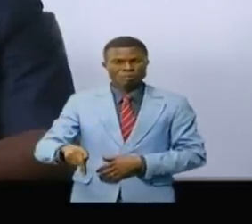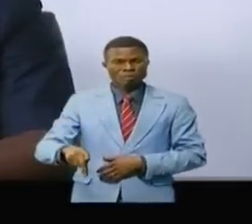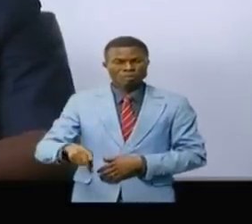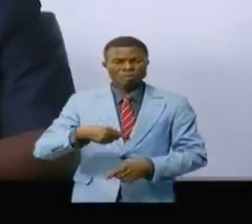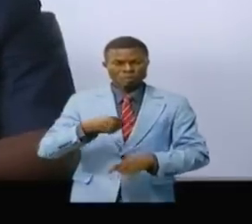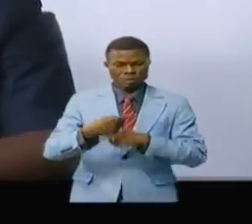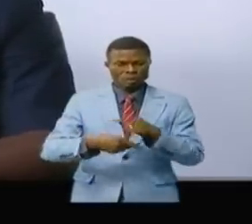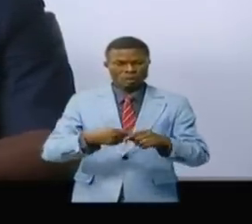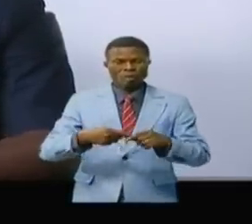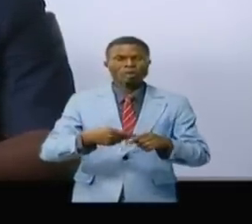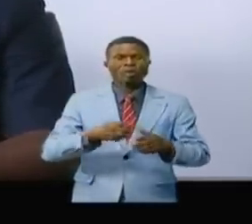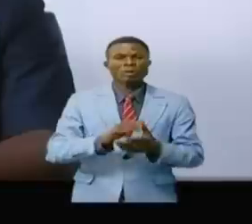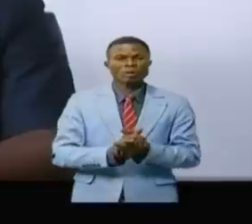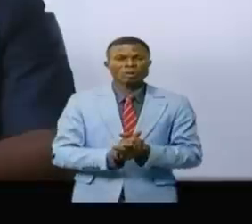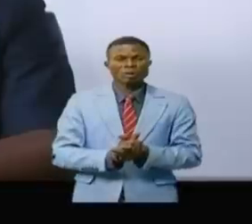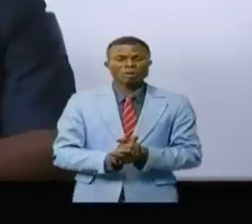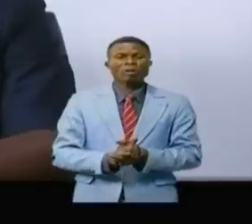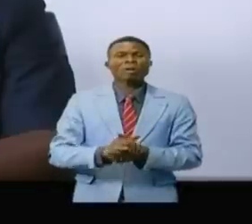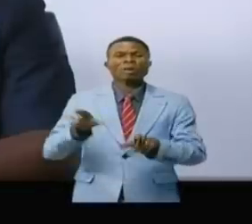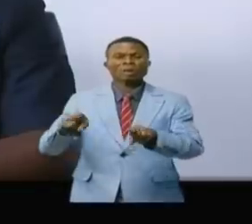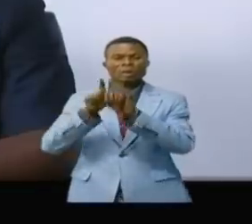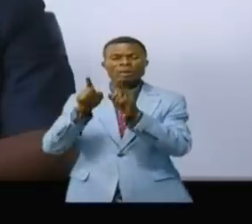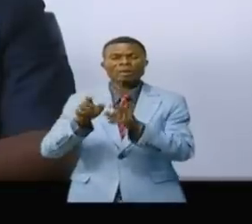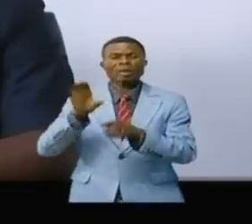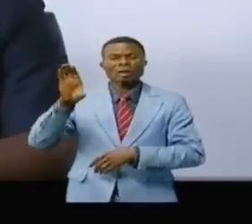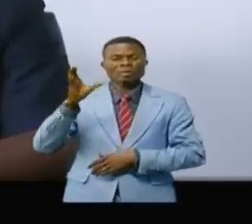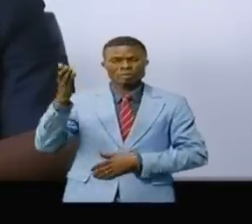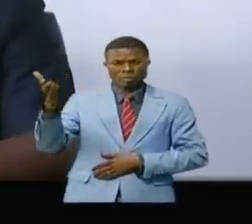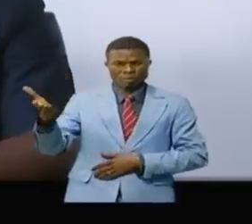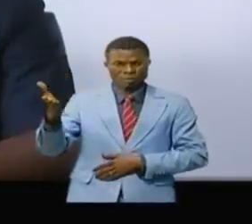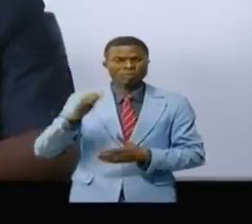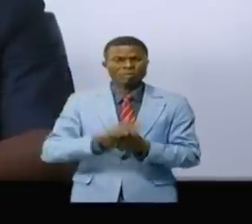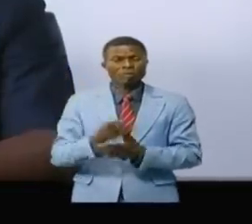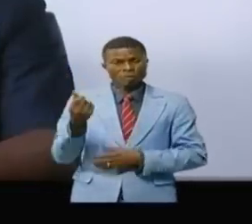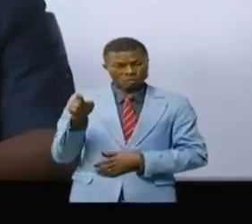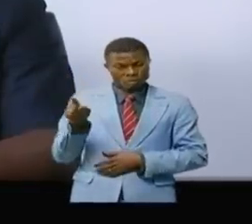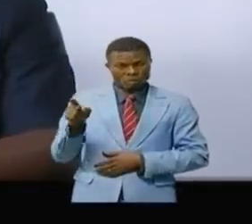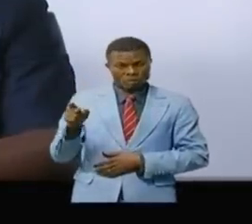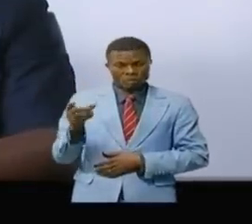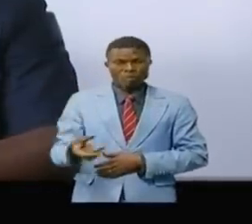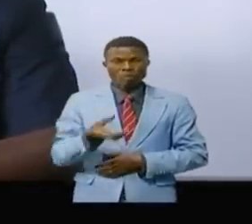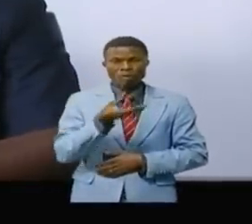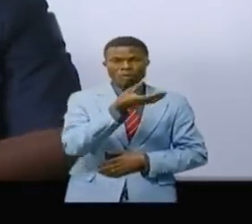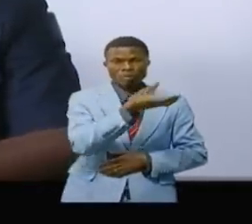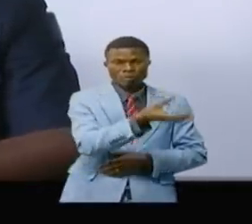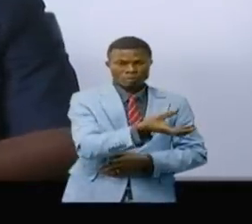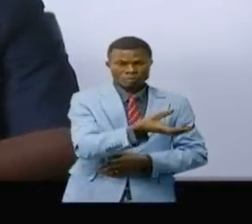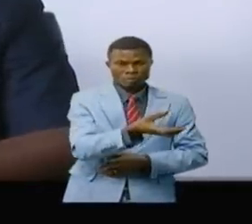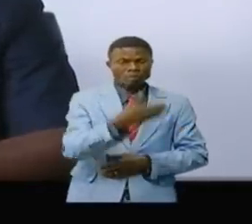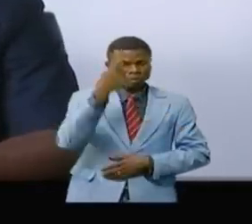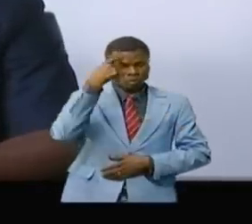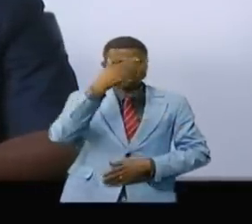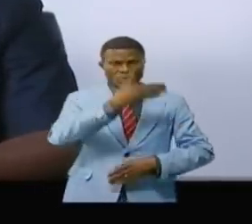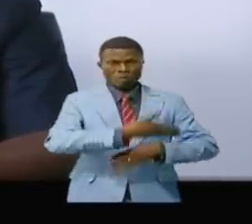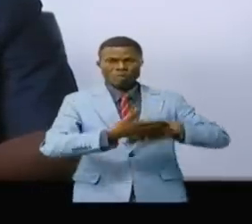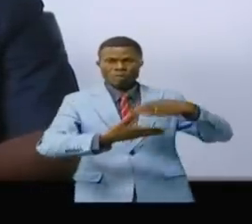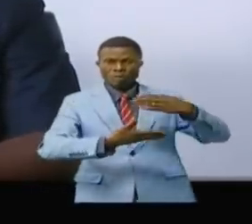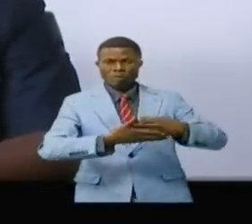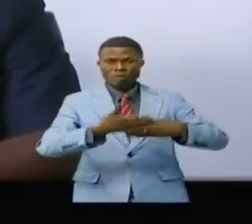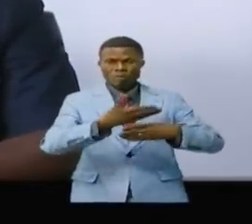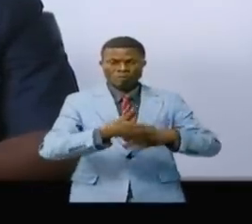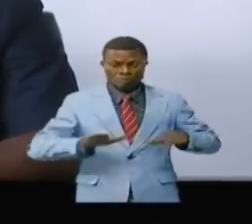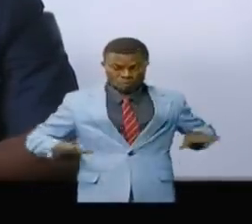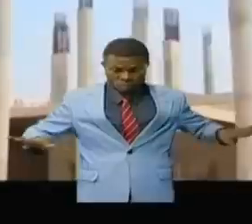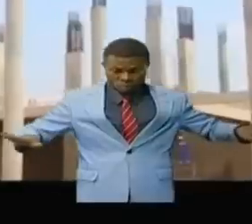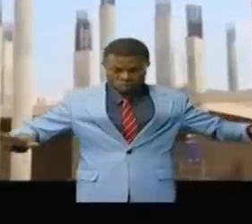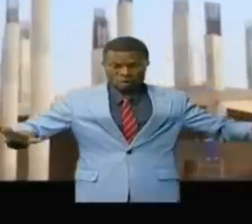reprise auprès d'une banque. Et cet argent a été affecté à la construction de